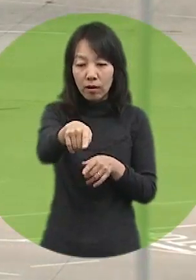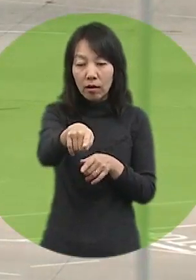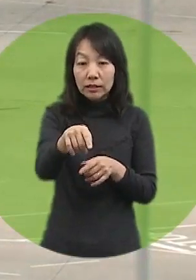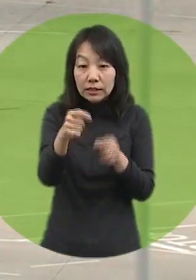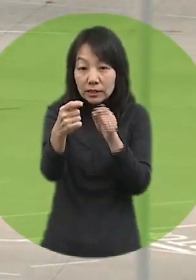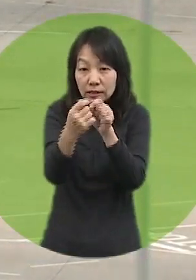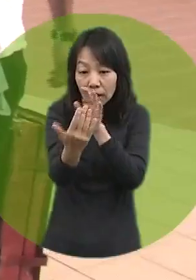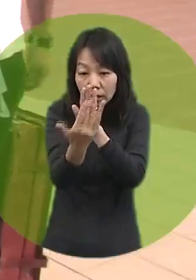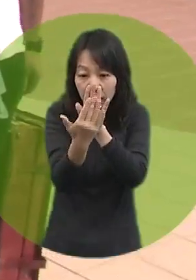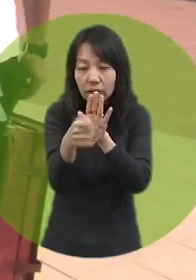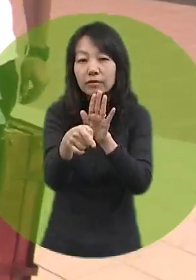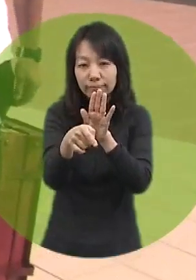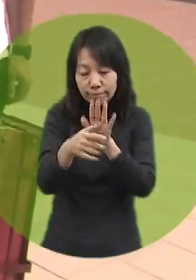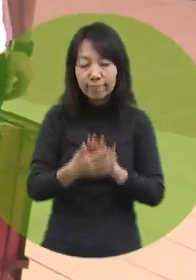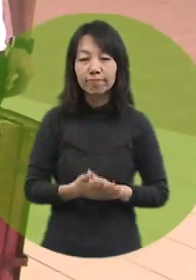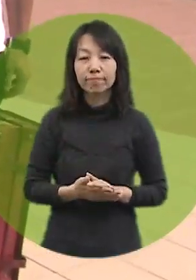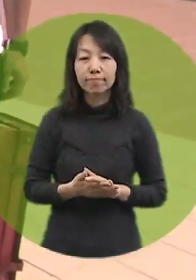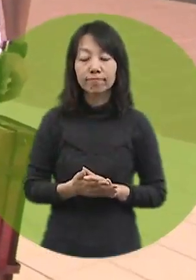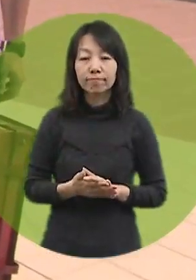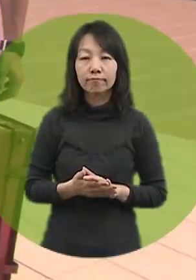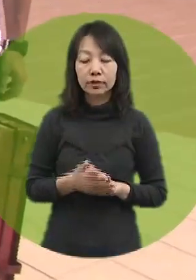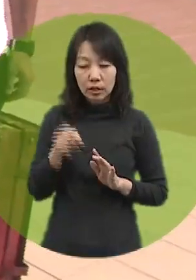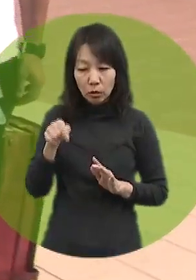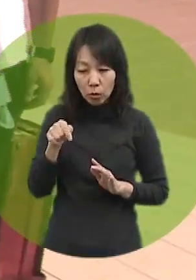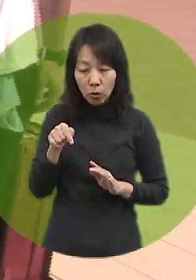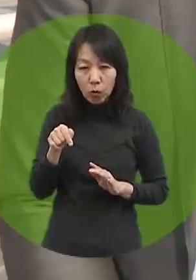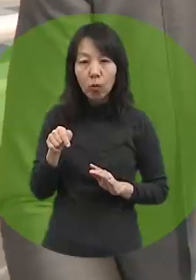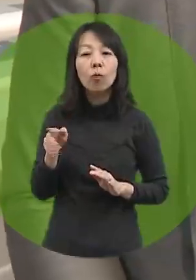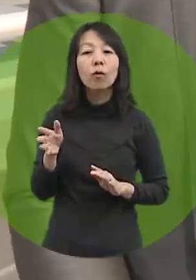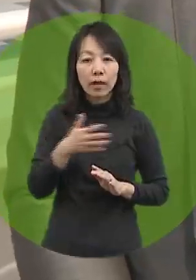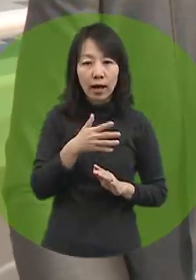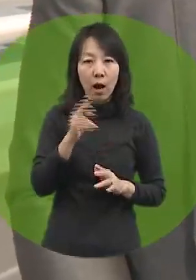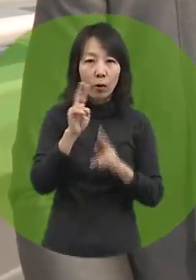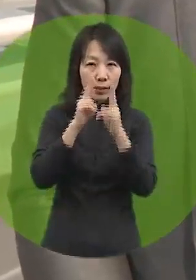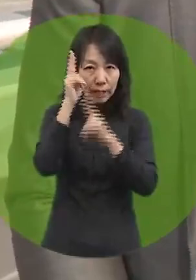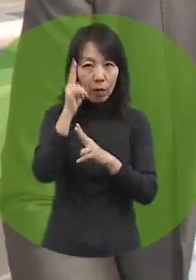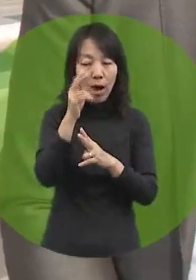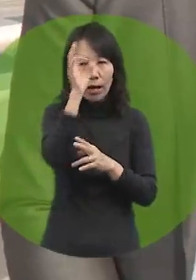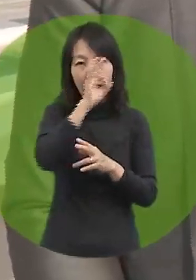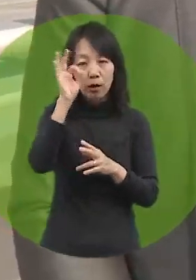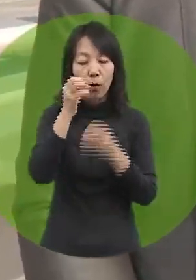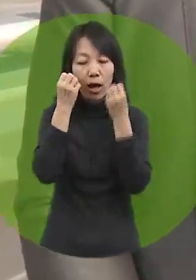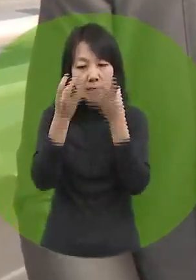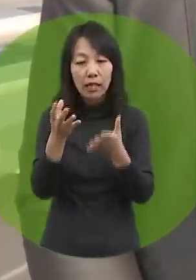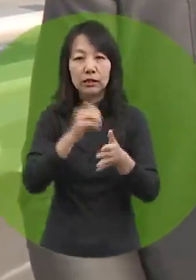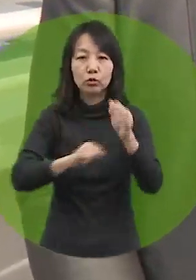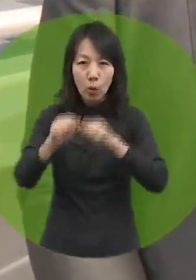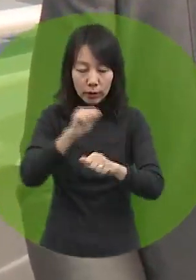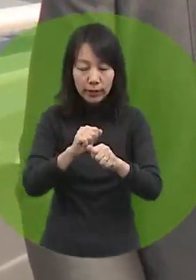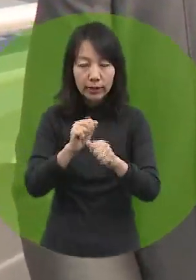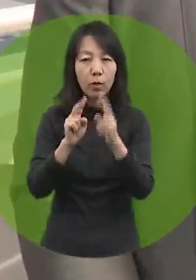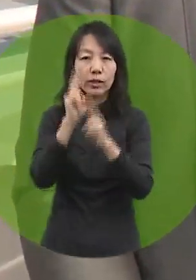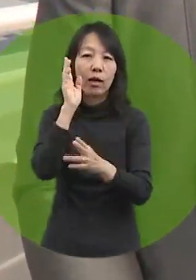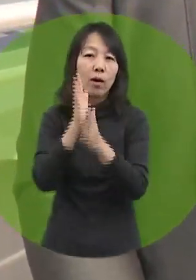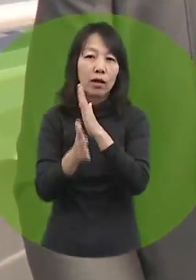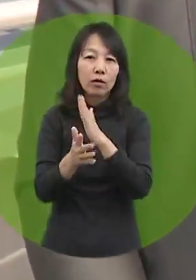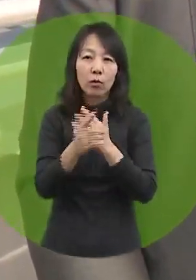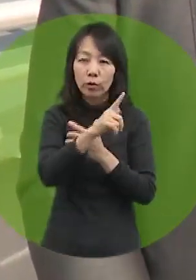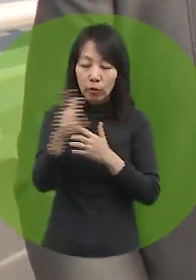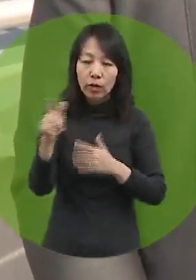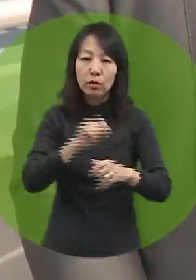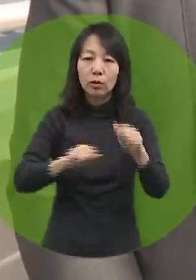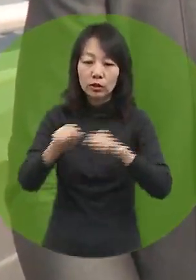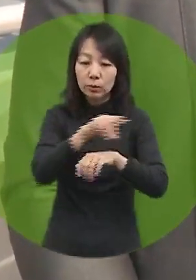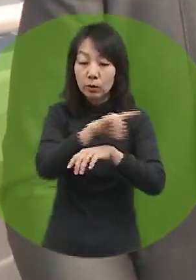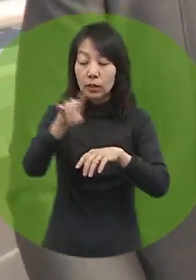だ、すごい。 さあ、ここから沖縄観光の新しい動きや県のさまざまな取り組みについて紹介したいと